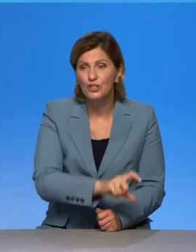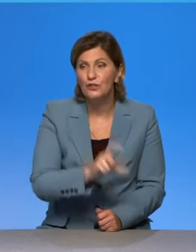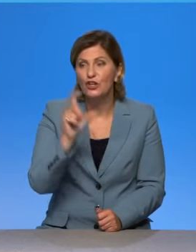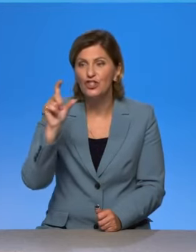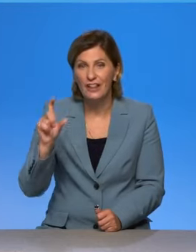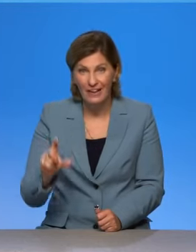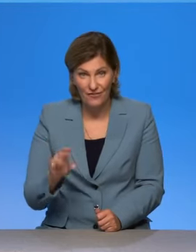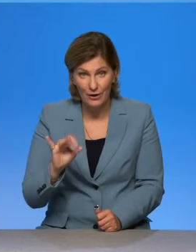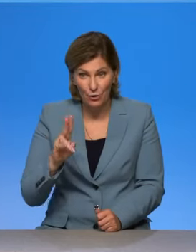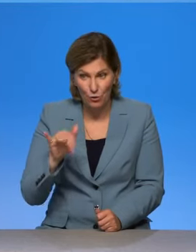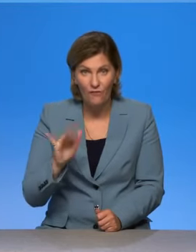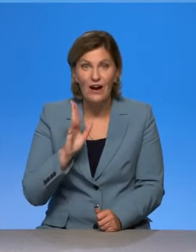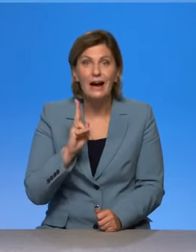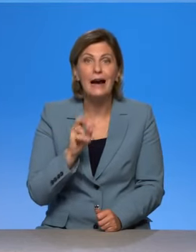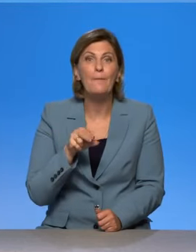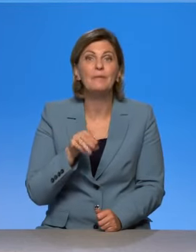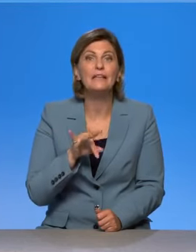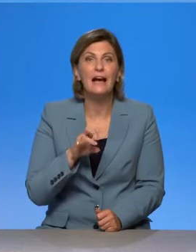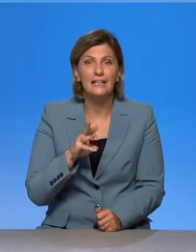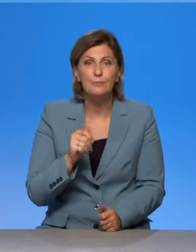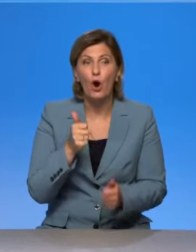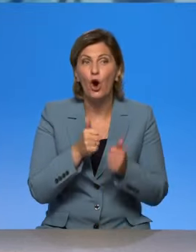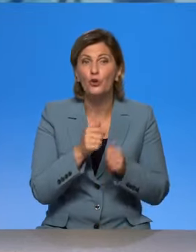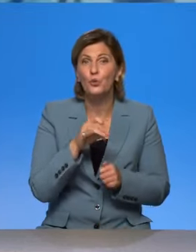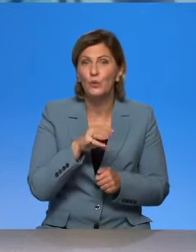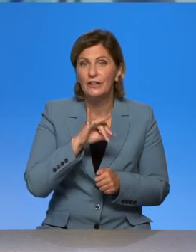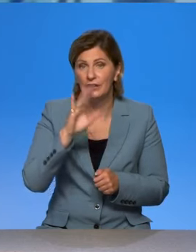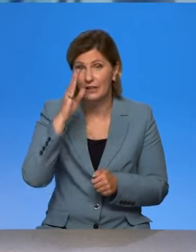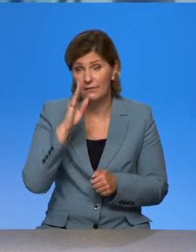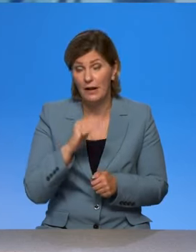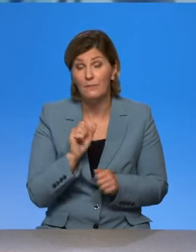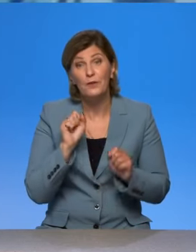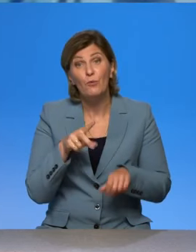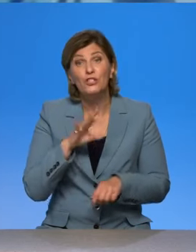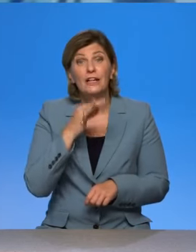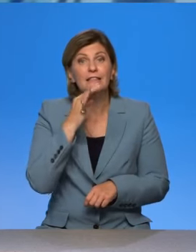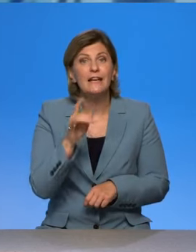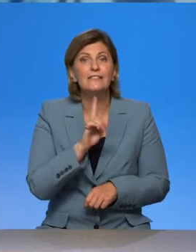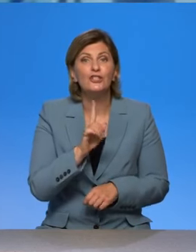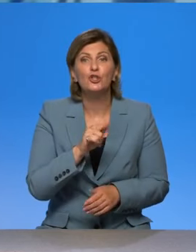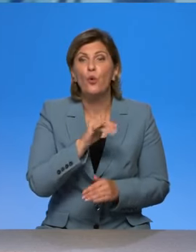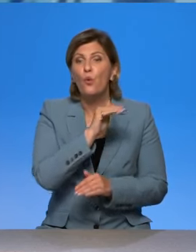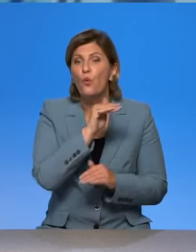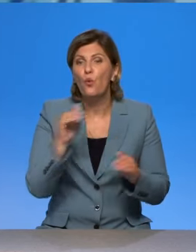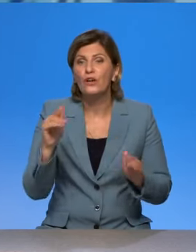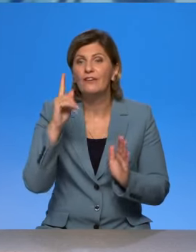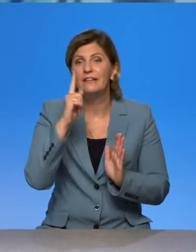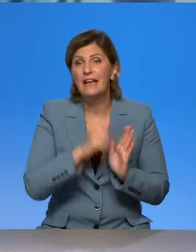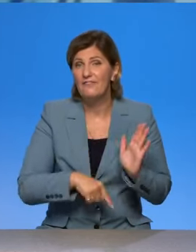капитализме, конкурент и враг». Можно ли говорить, что уровень доверия разный при